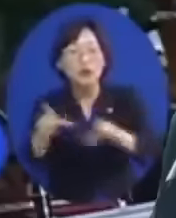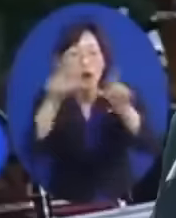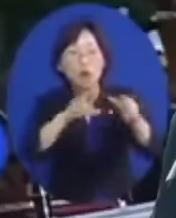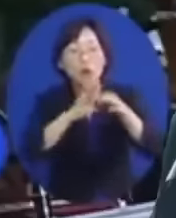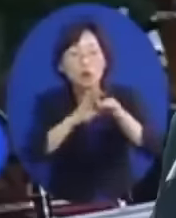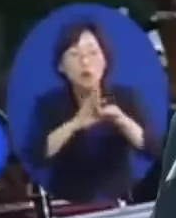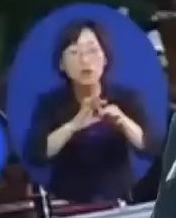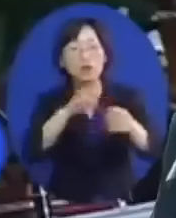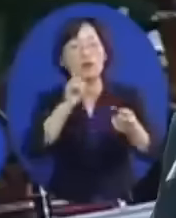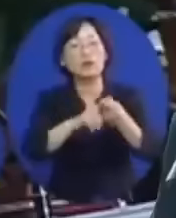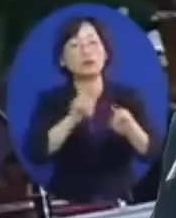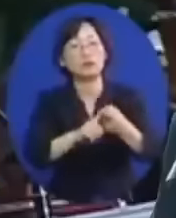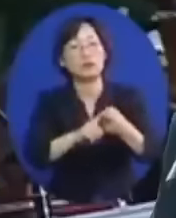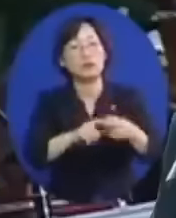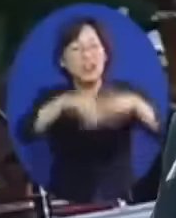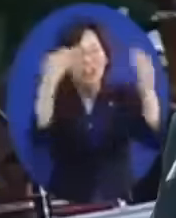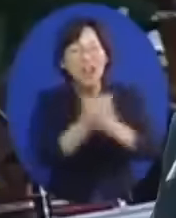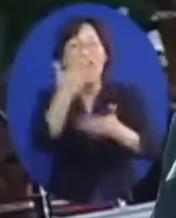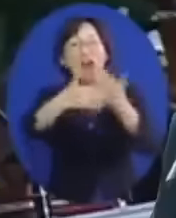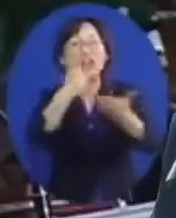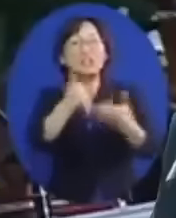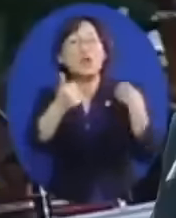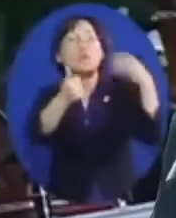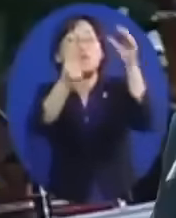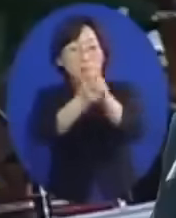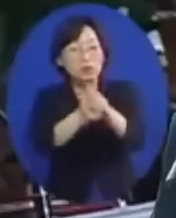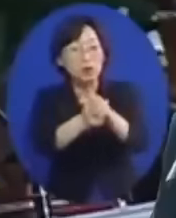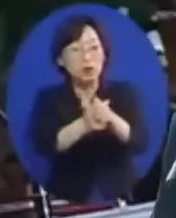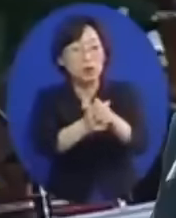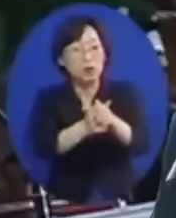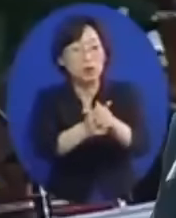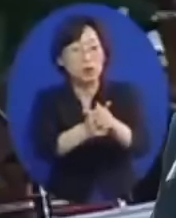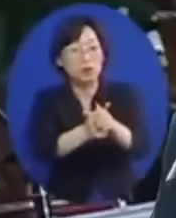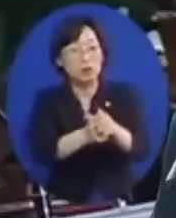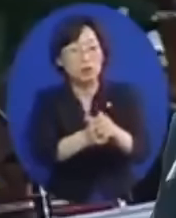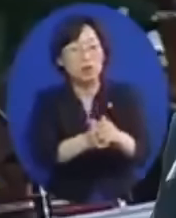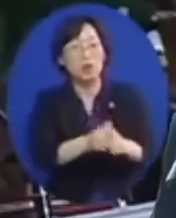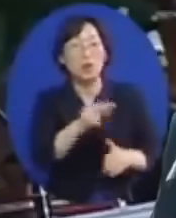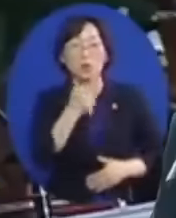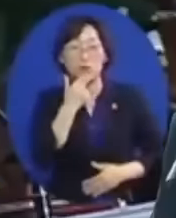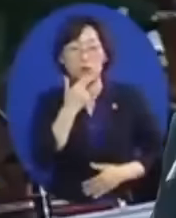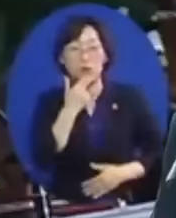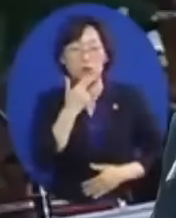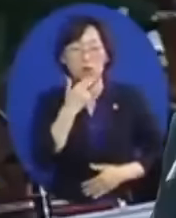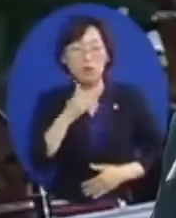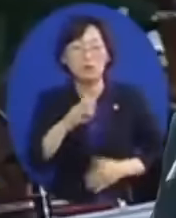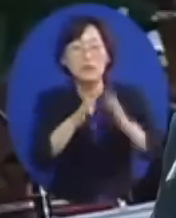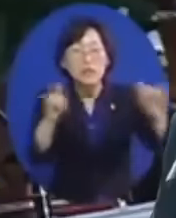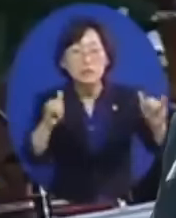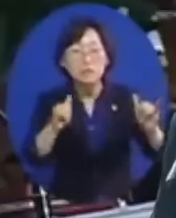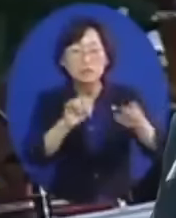인간관계를 하나님이 내가 다 맡아줄 테니까 걱정 말아라 그렇게 말하지 않습니다. 우리 인간관계는 주님이